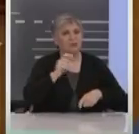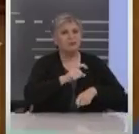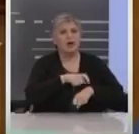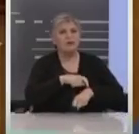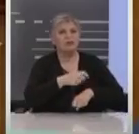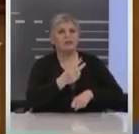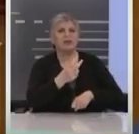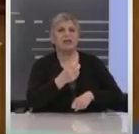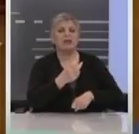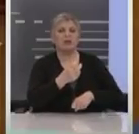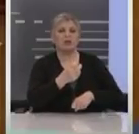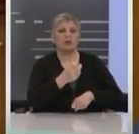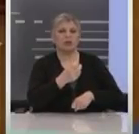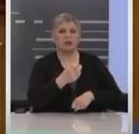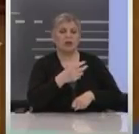57 εκατομμυρίων.